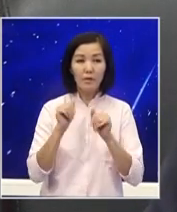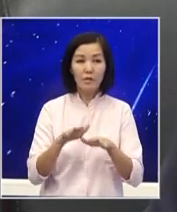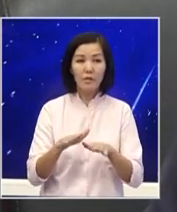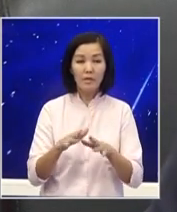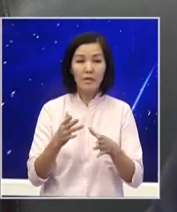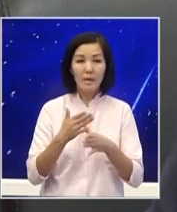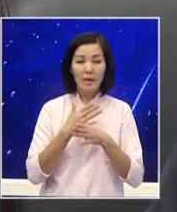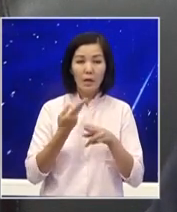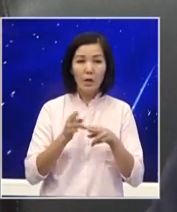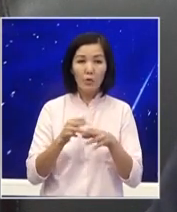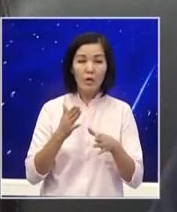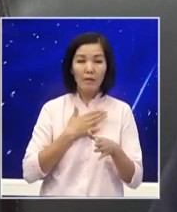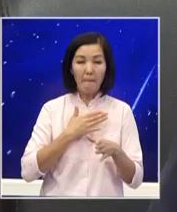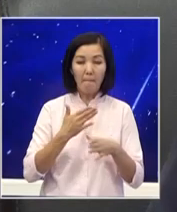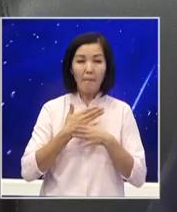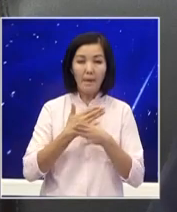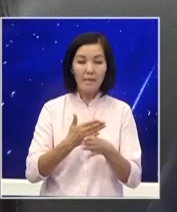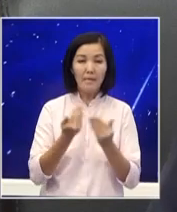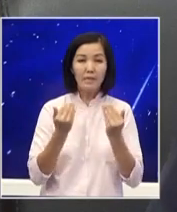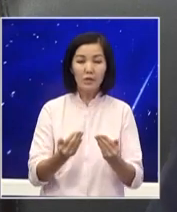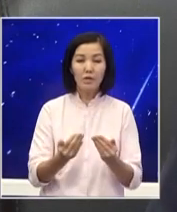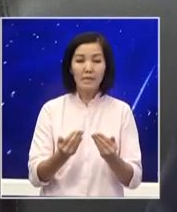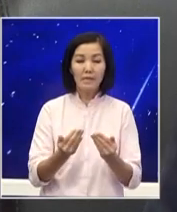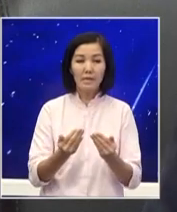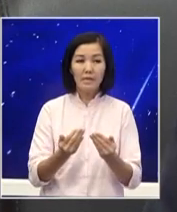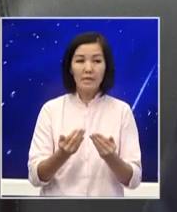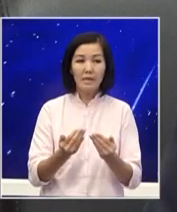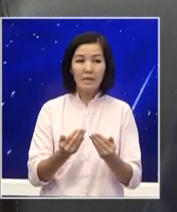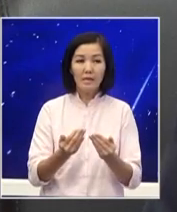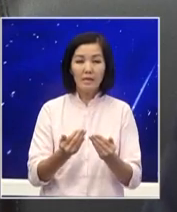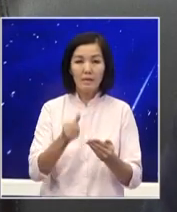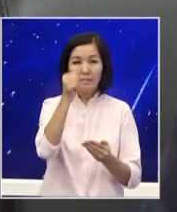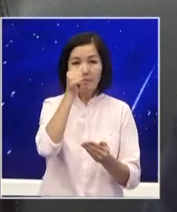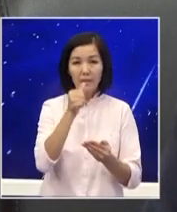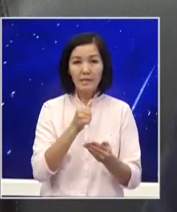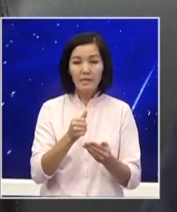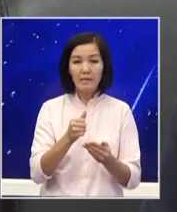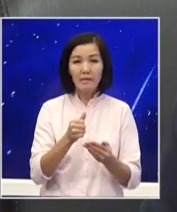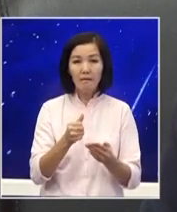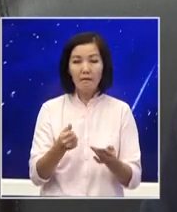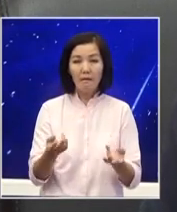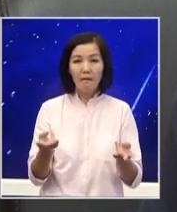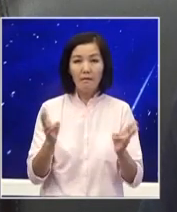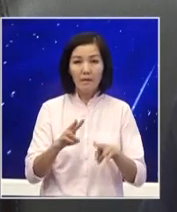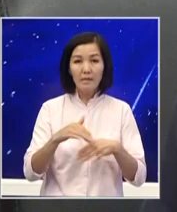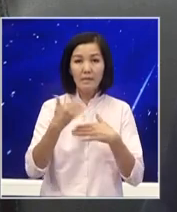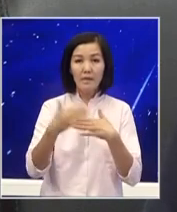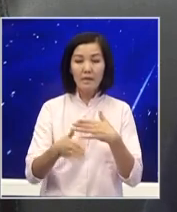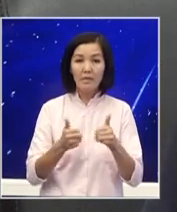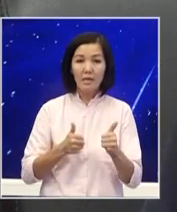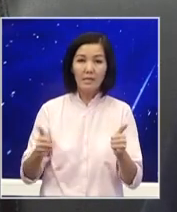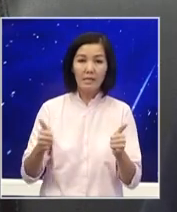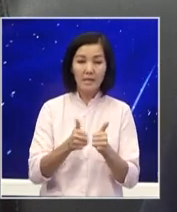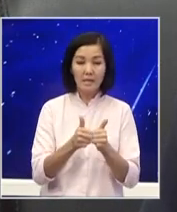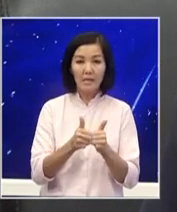у нас сейчас отставание то что было месяц назад отставание сейчас нагнали ему